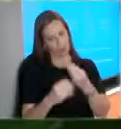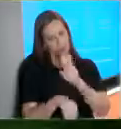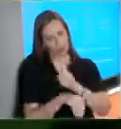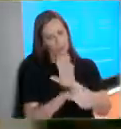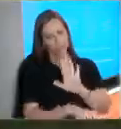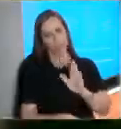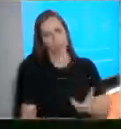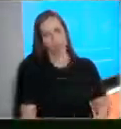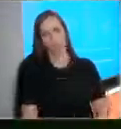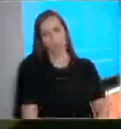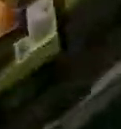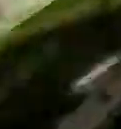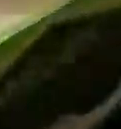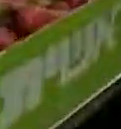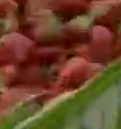לאט.